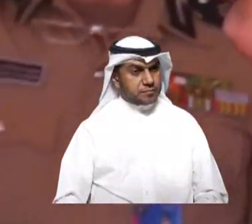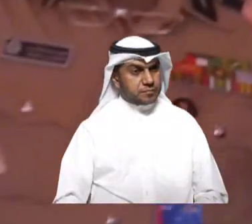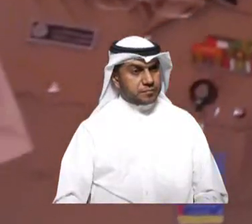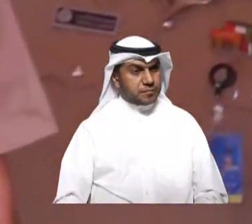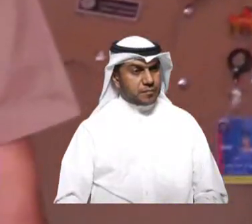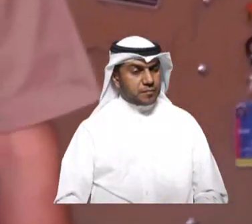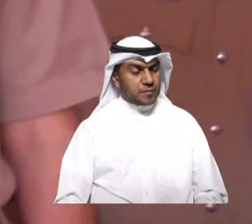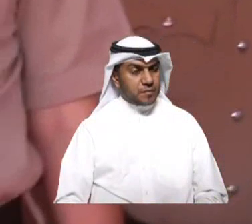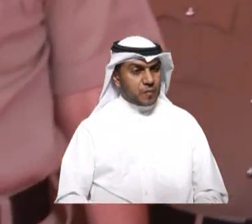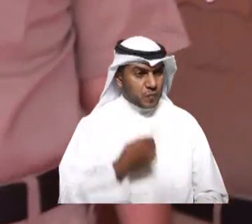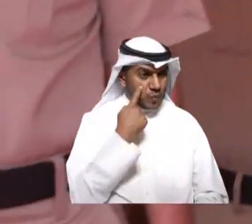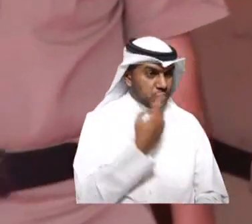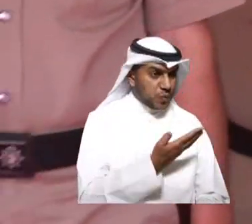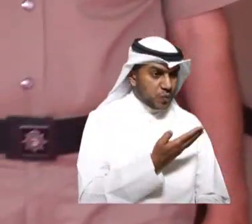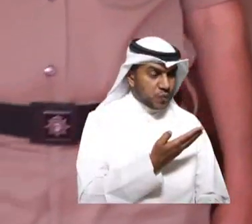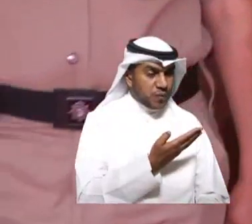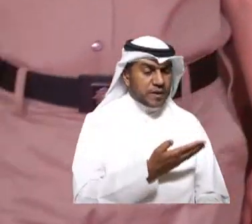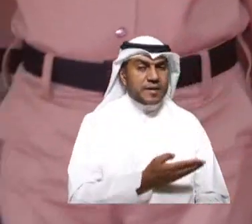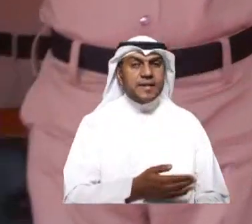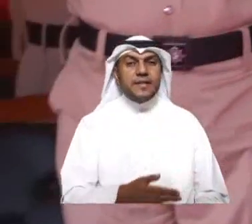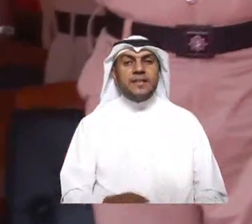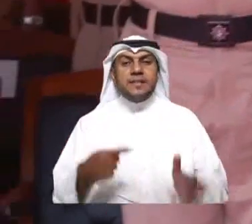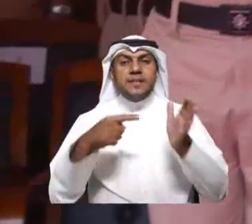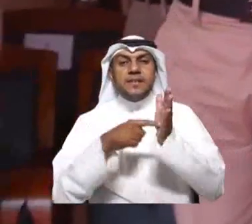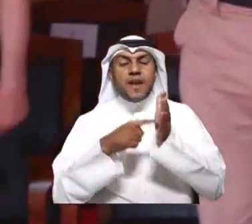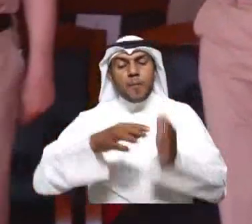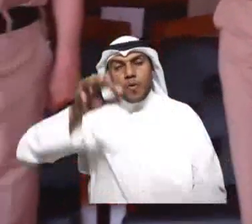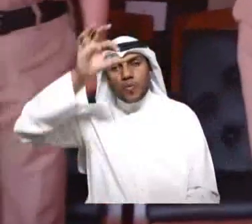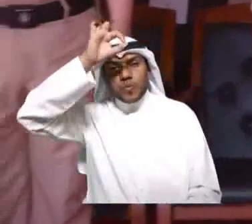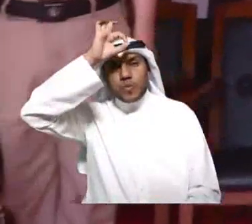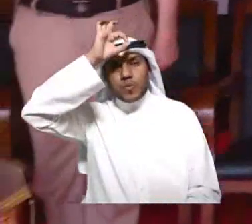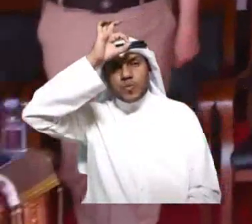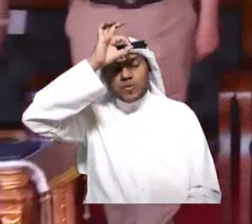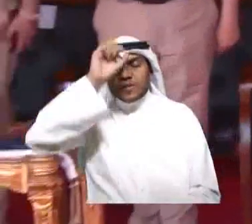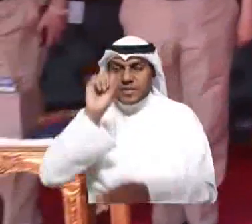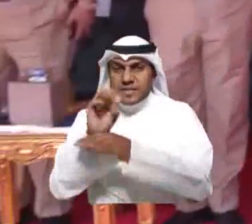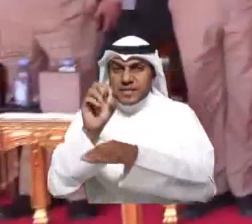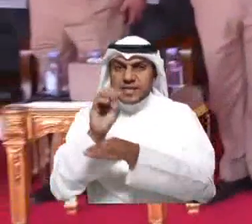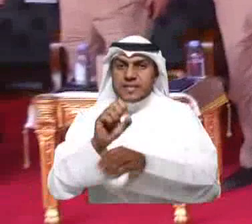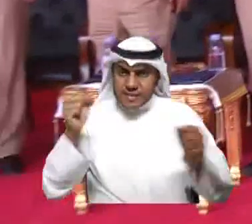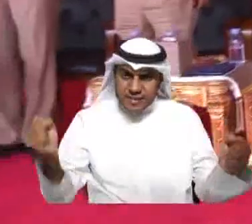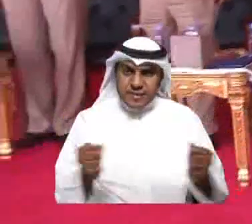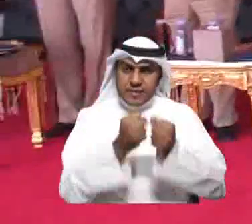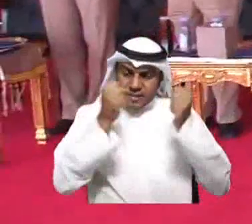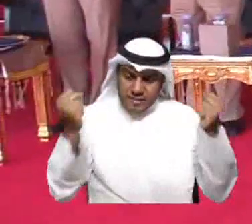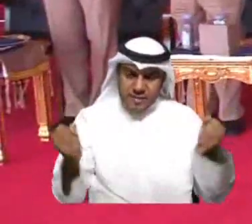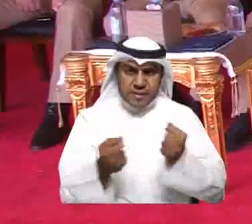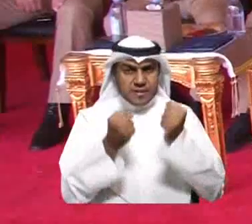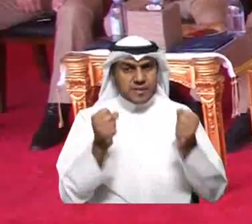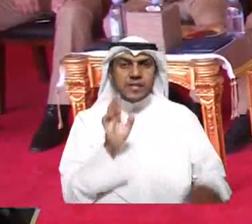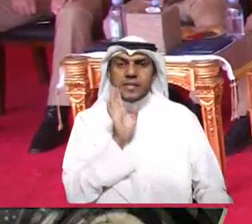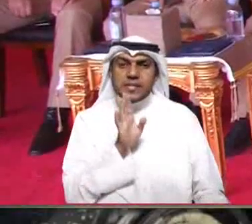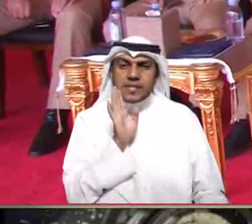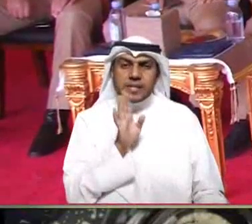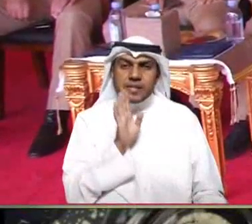في إطار إعداد كوادر أمنية شبابية من خلال التدريب نظريا وعمليا على أحدث ما يكون